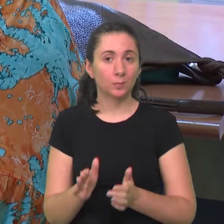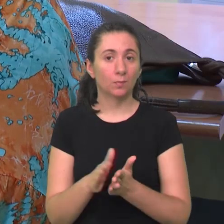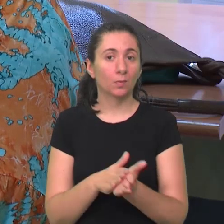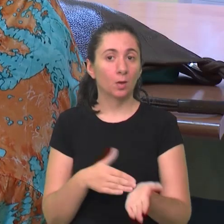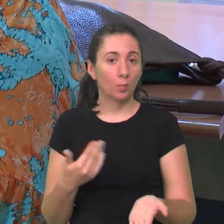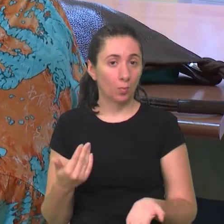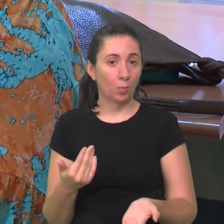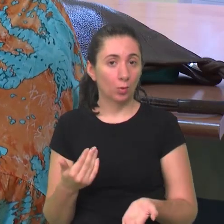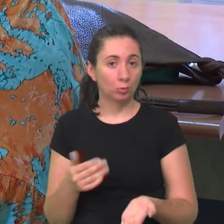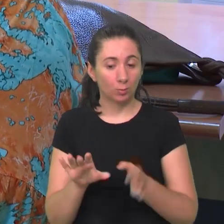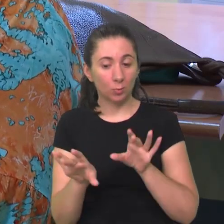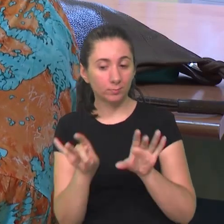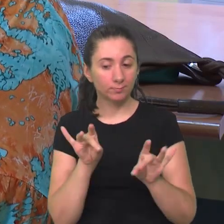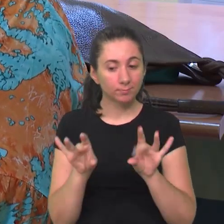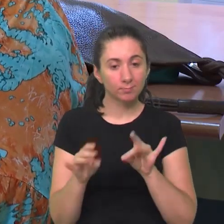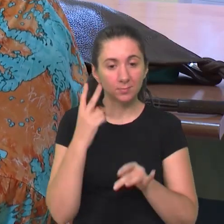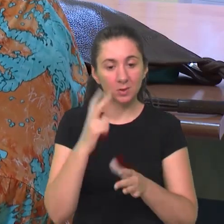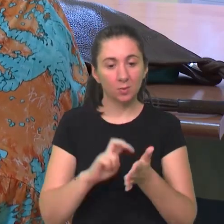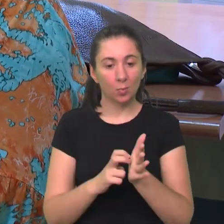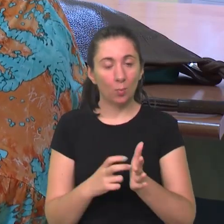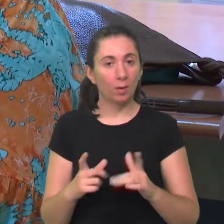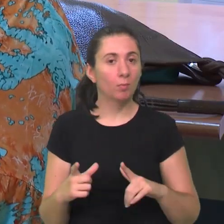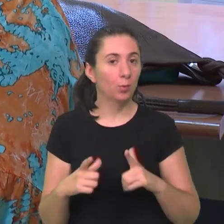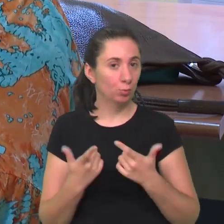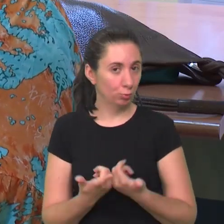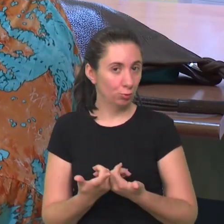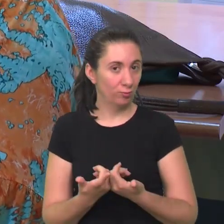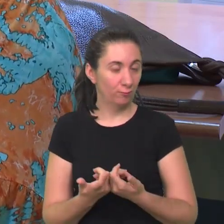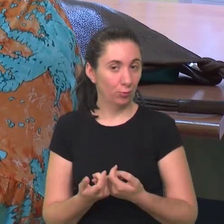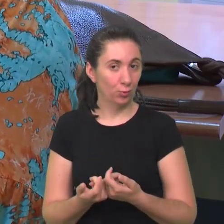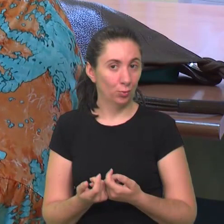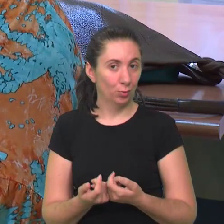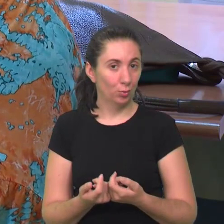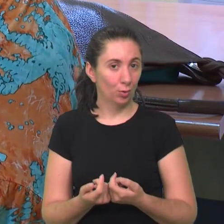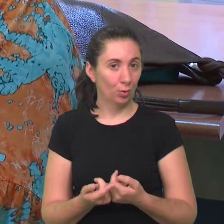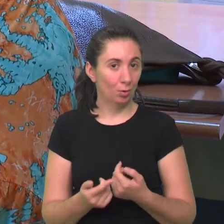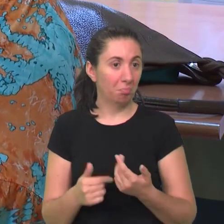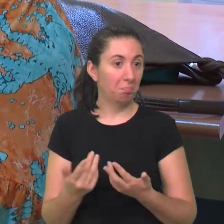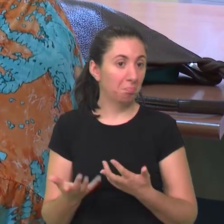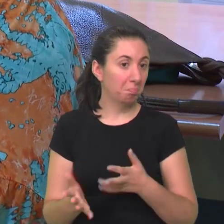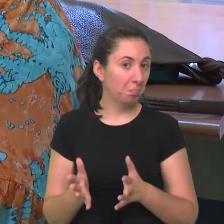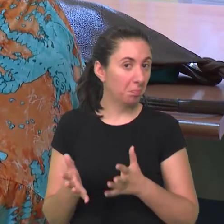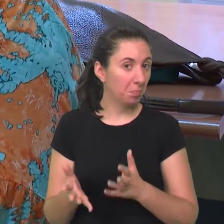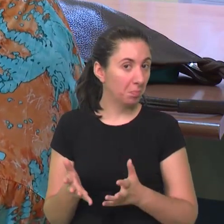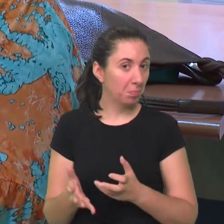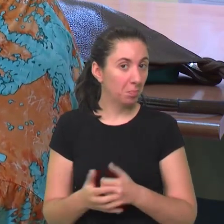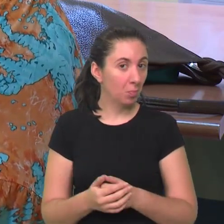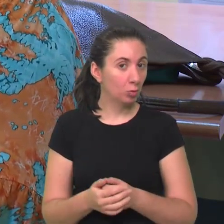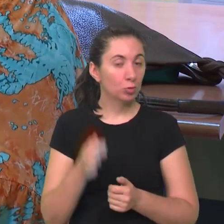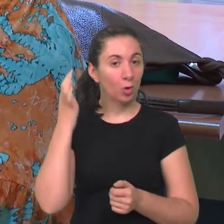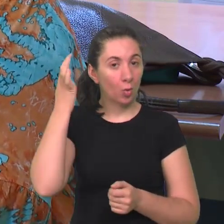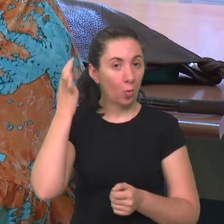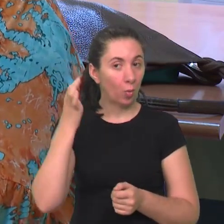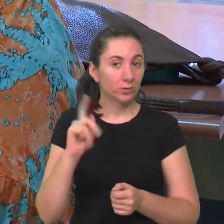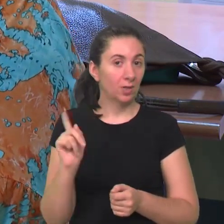Počinjemo selektivnije gledati na probleme u životu, a onda možda kosa